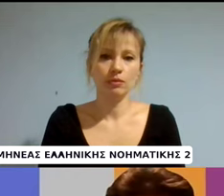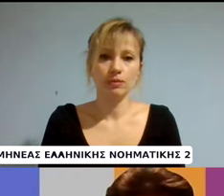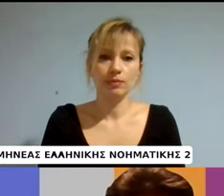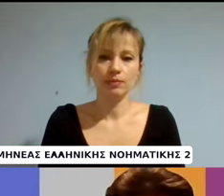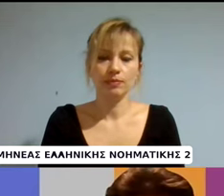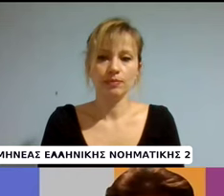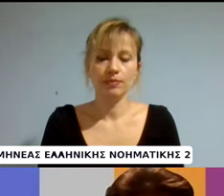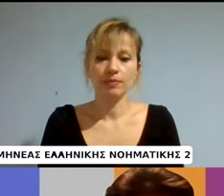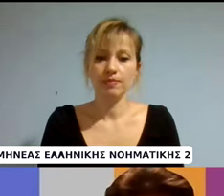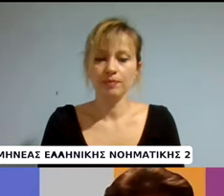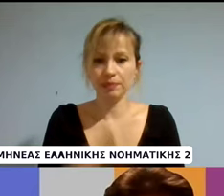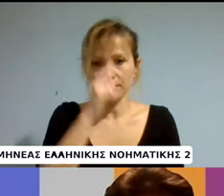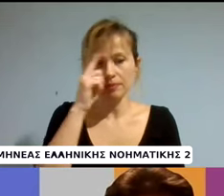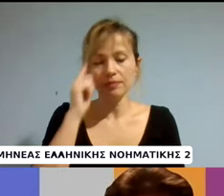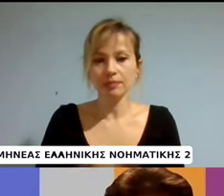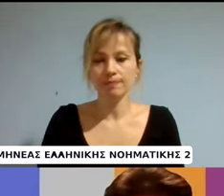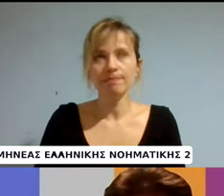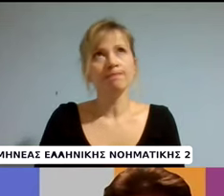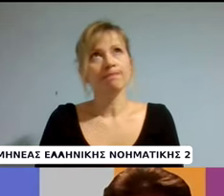Όποια επίσημα κανάλια συμβούλων θα επικοινωνούν οι πελάτες.